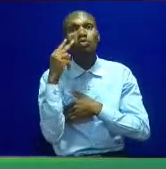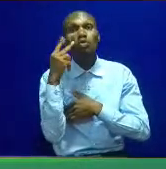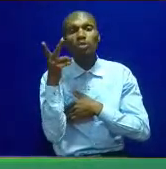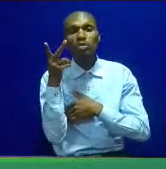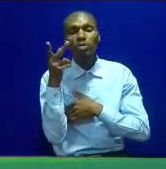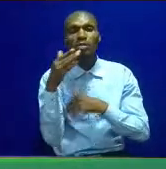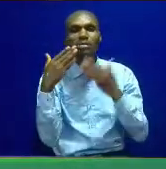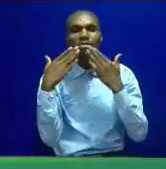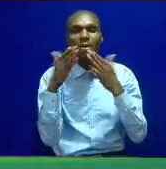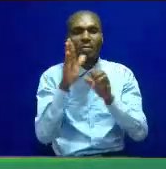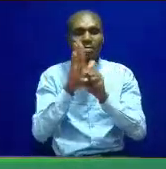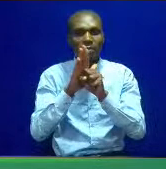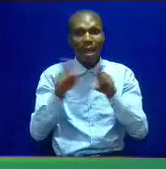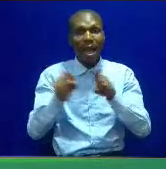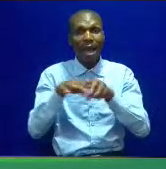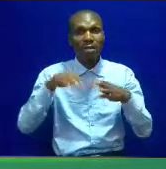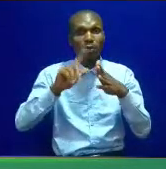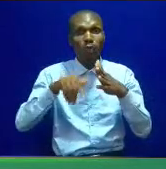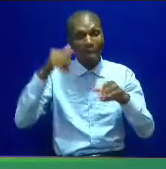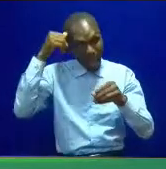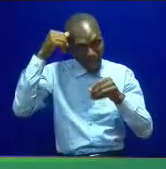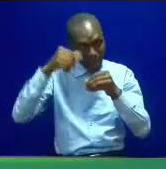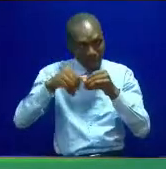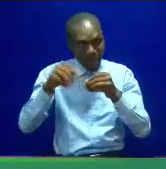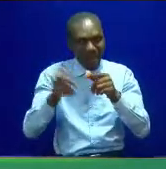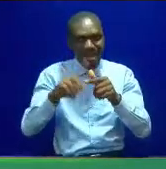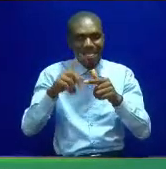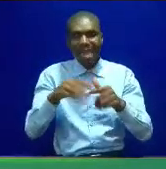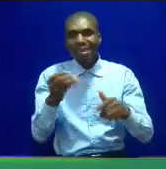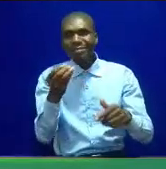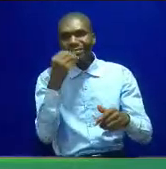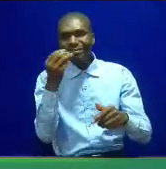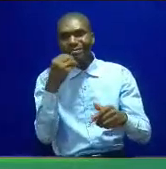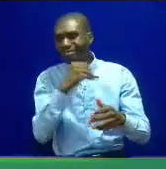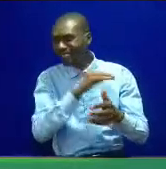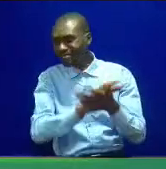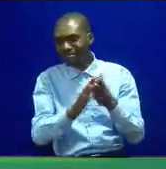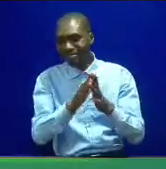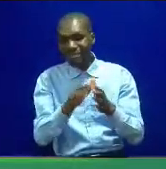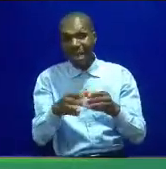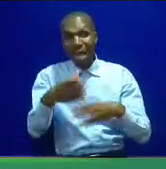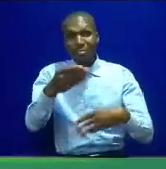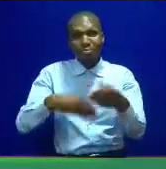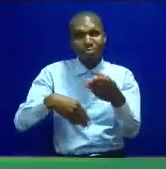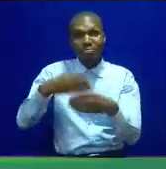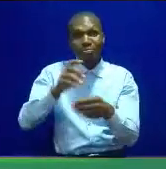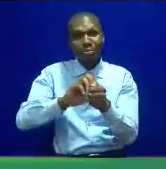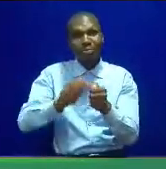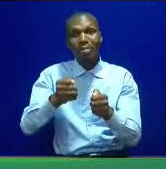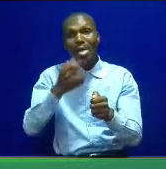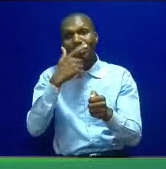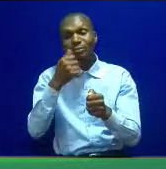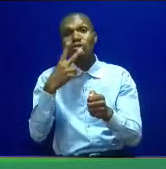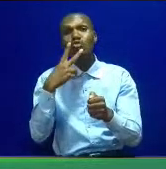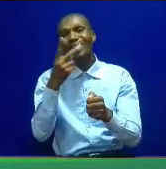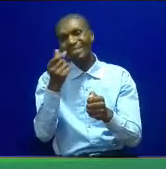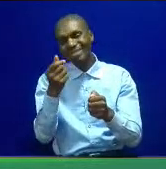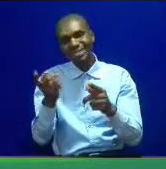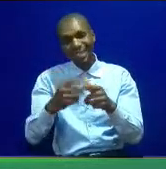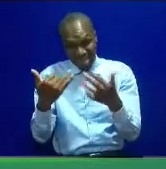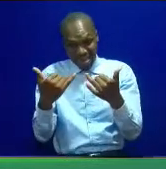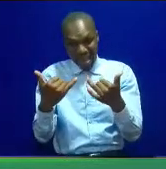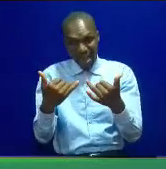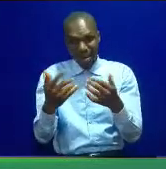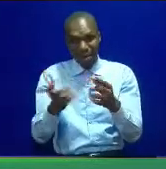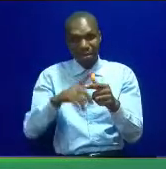bia mono sane gento mono nda inyore ne njara ya beire mone ekora tu agore bituma siringi 200 ase bono